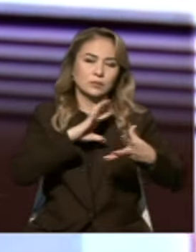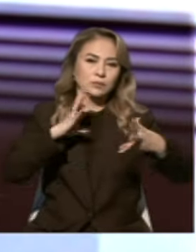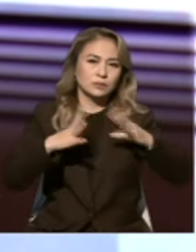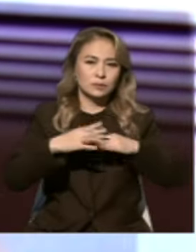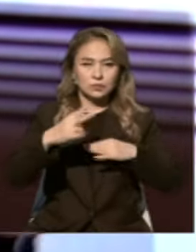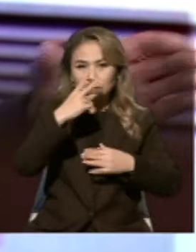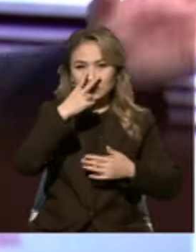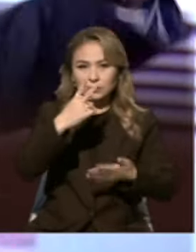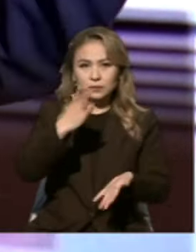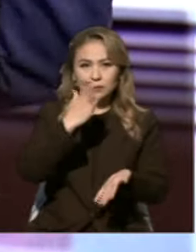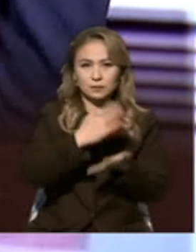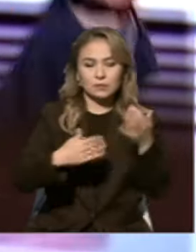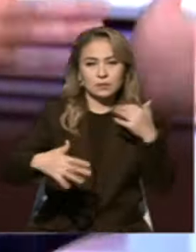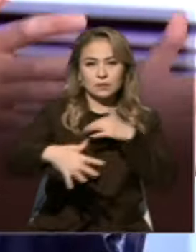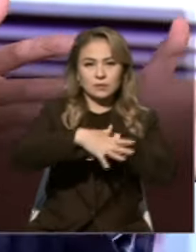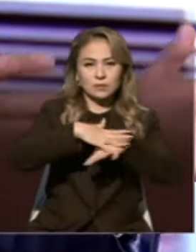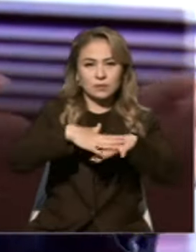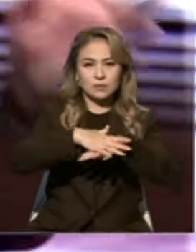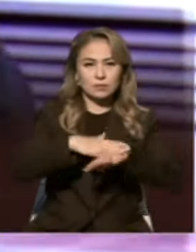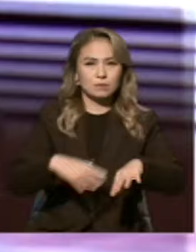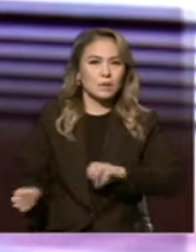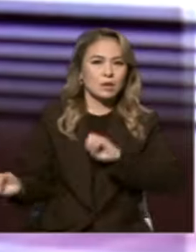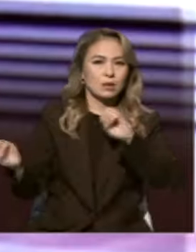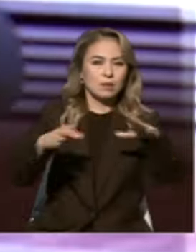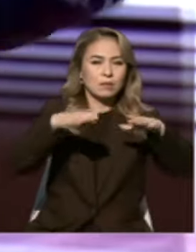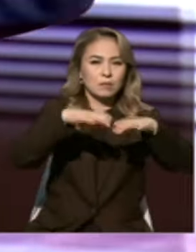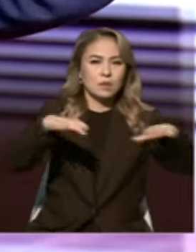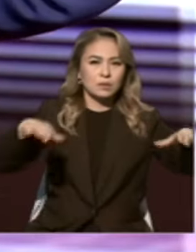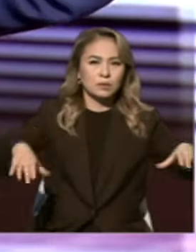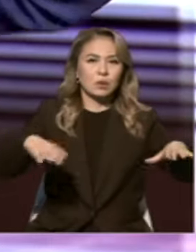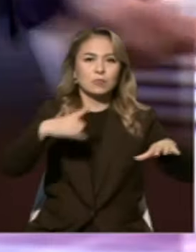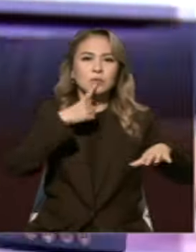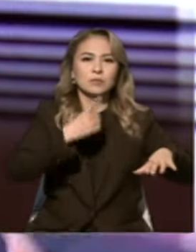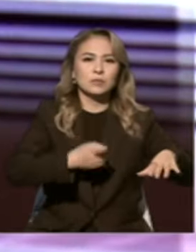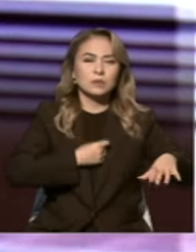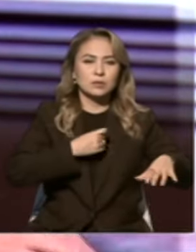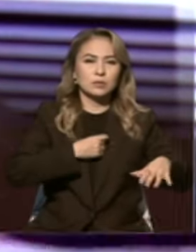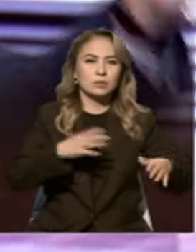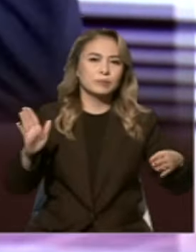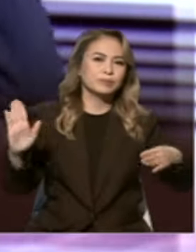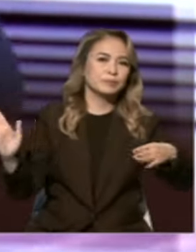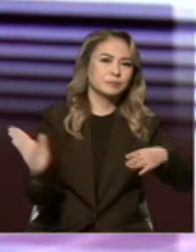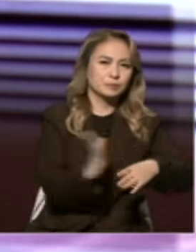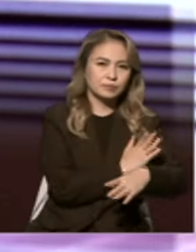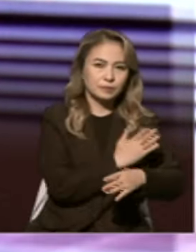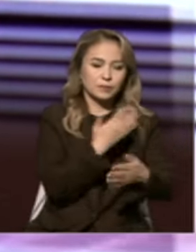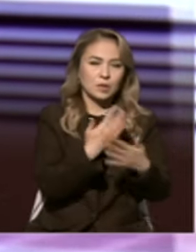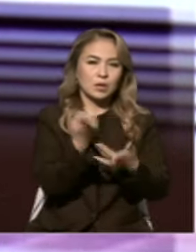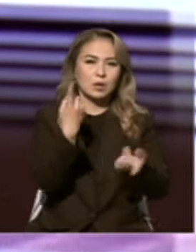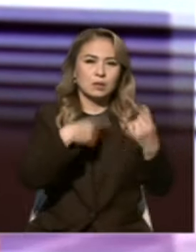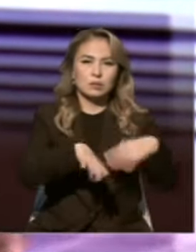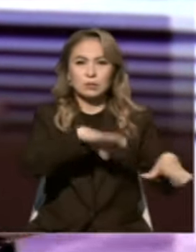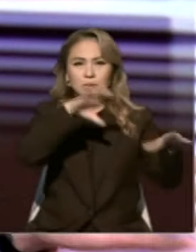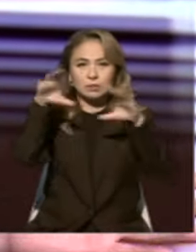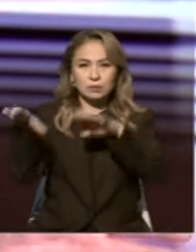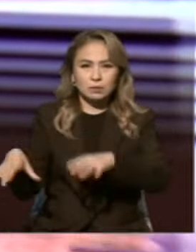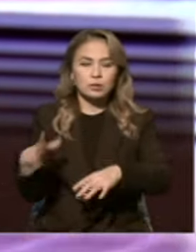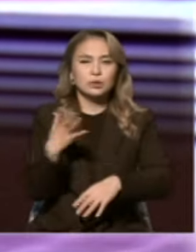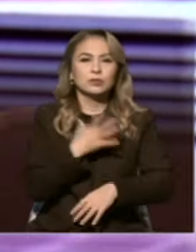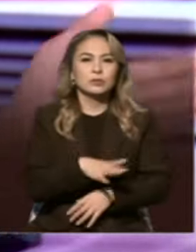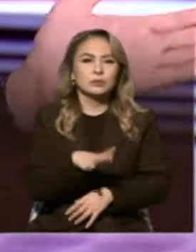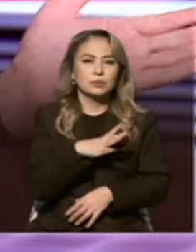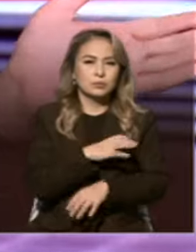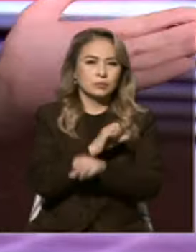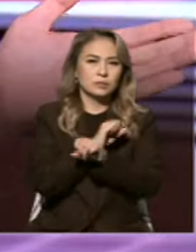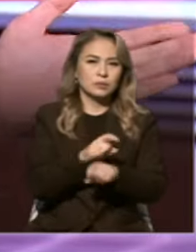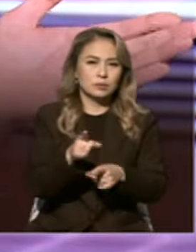отырсыздар ғой. Халық апарып үйіп қояды, оны әкеледі, солдаттар әкеледі де, оны алып сырт тастайды. Басқа жерге қояды. Мысалға осындай